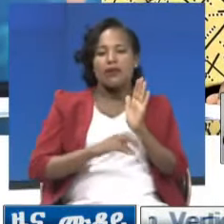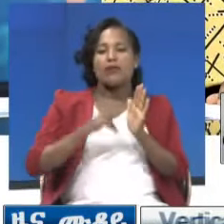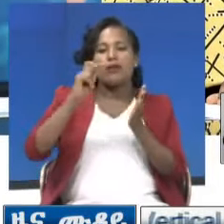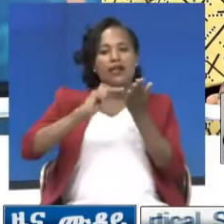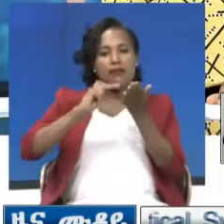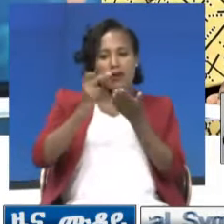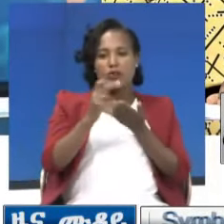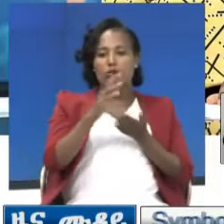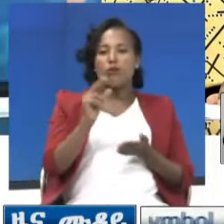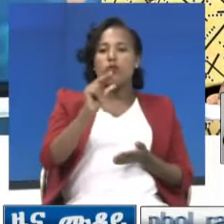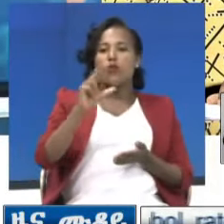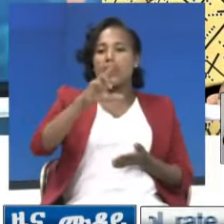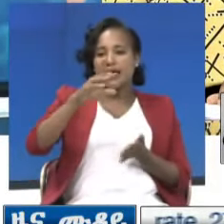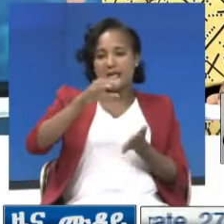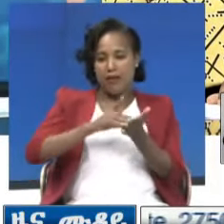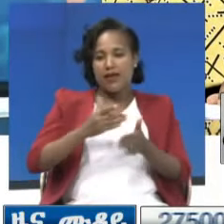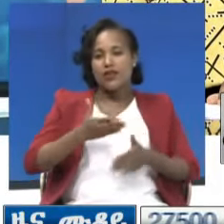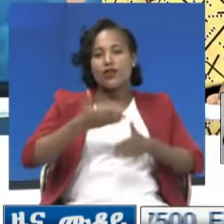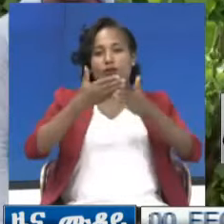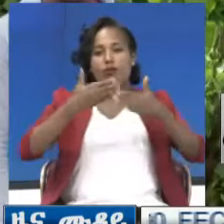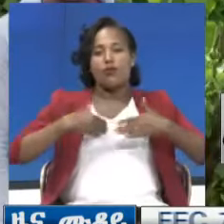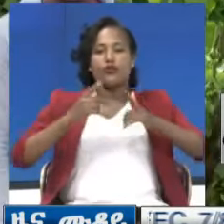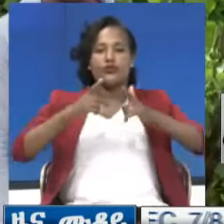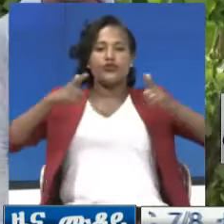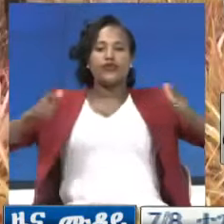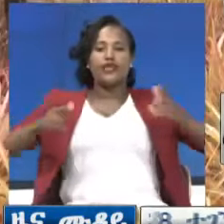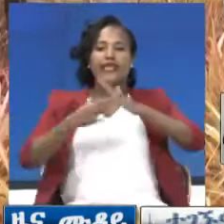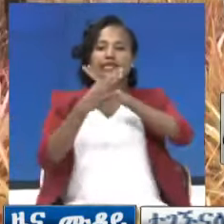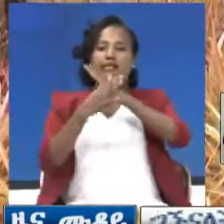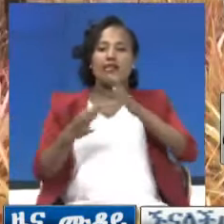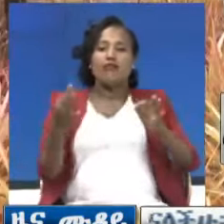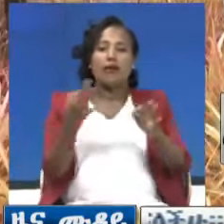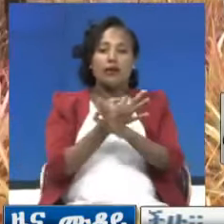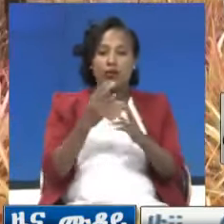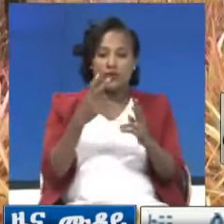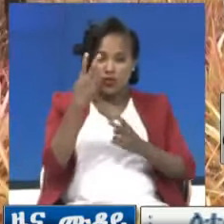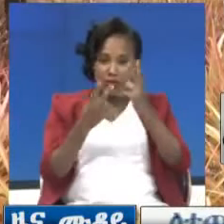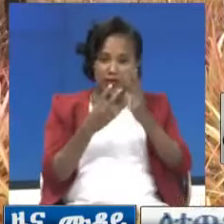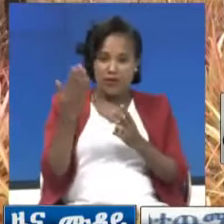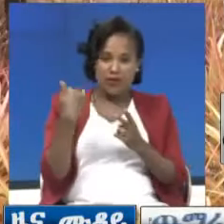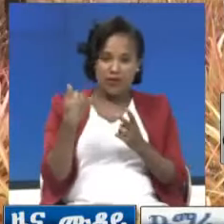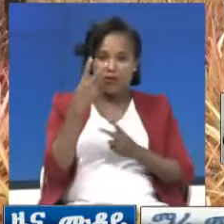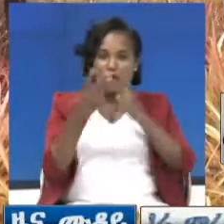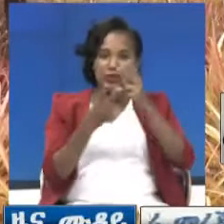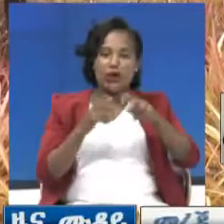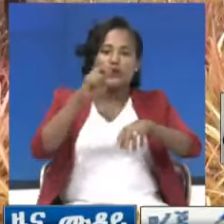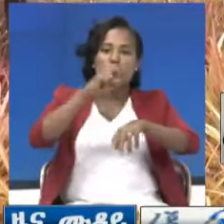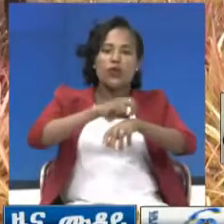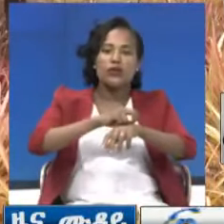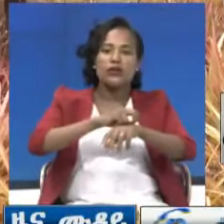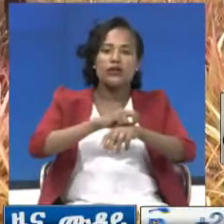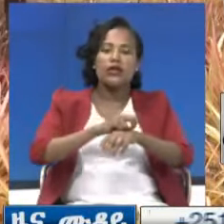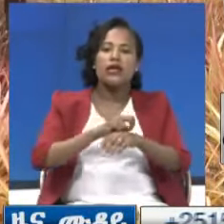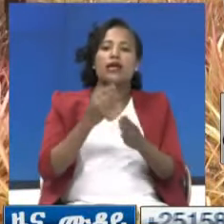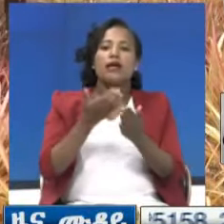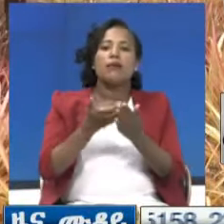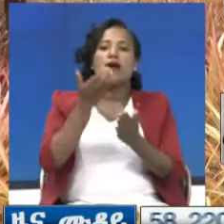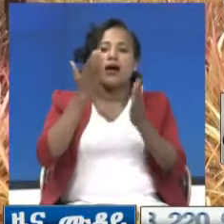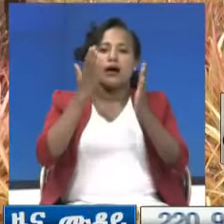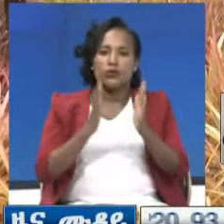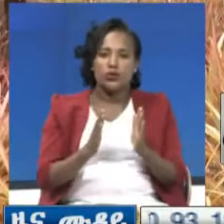ማርቆስና በቡሬ ከተሞች እየተገነቡ ያሉ ግዙፍ የዘይት ፋብሪካዎችን ጎብኝተው ነበር። በጉብኝታቸው ወቅትም ከባለሀብቶች